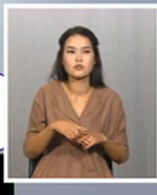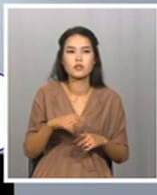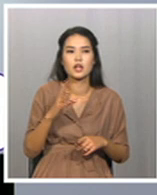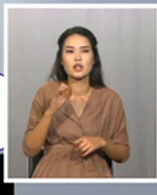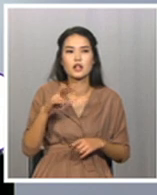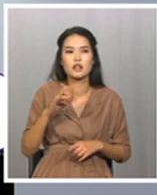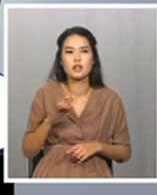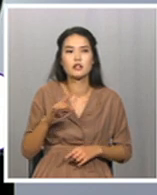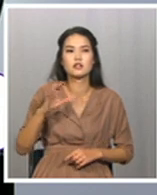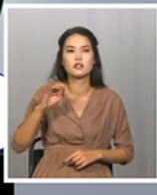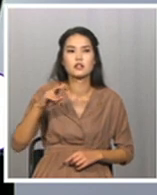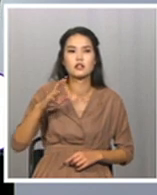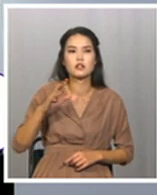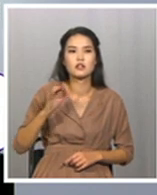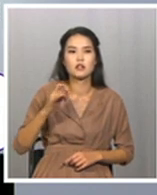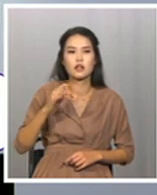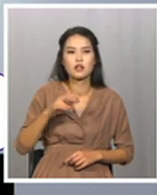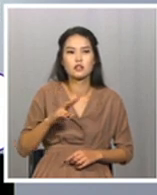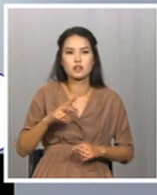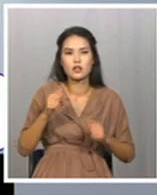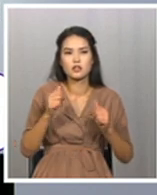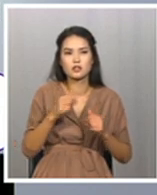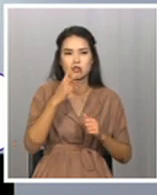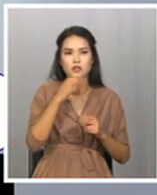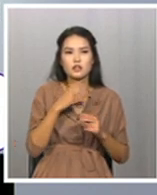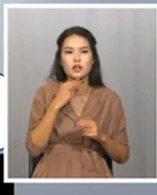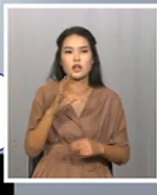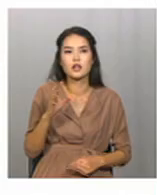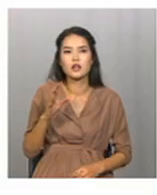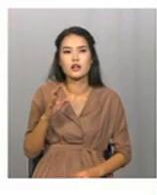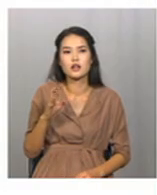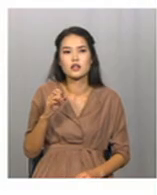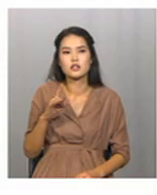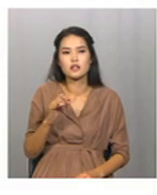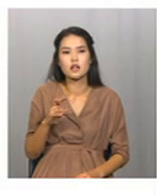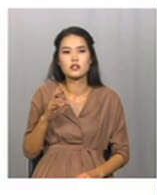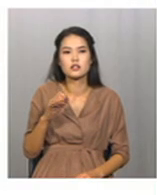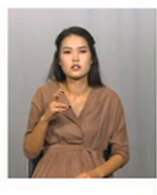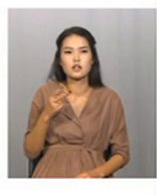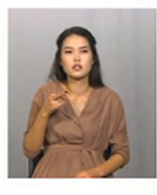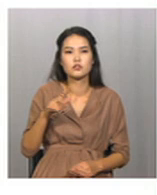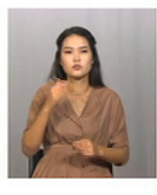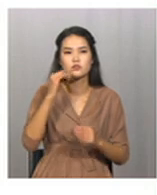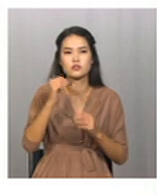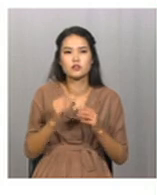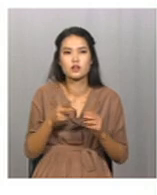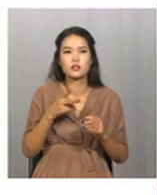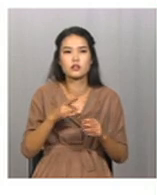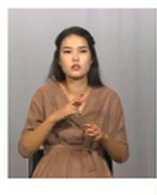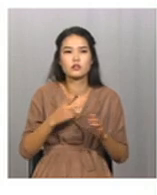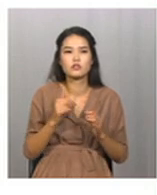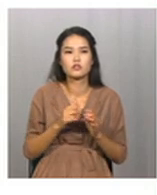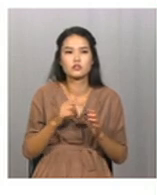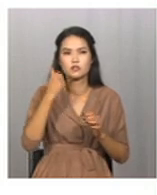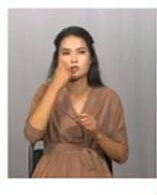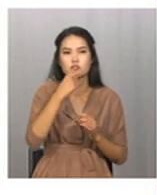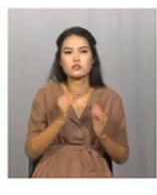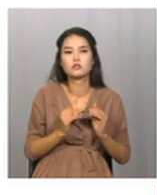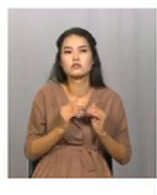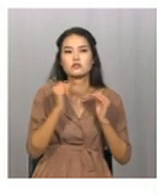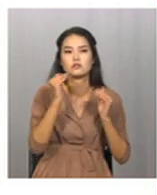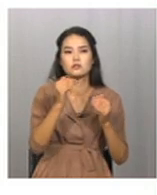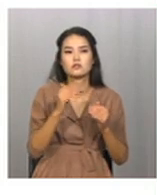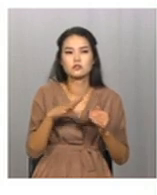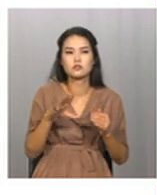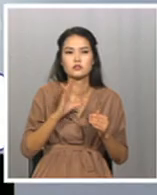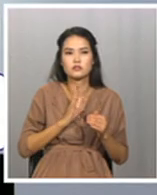Исландия мемлекеттерін салыстыратын болсақ, Исландия төменгі сатыға түскен 2018 жылғы қорытынды бойынша, ал Ирландия